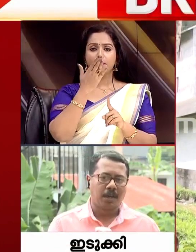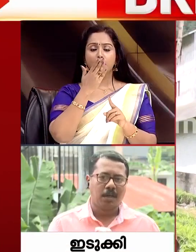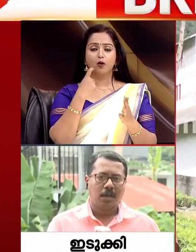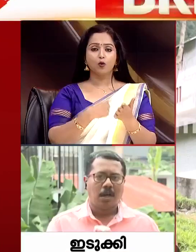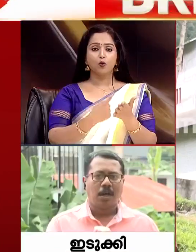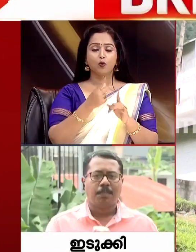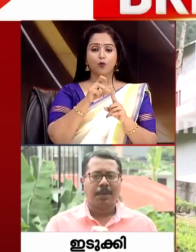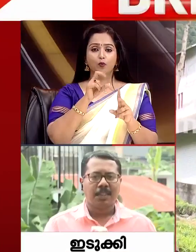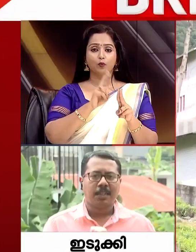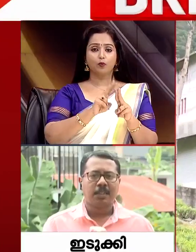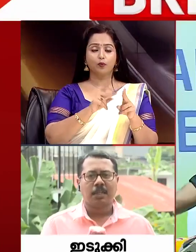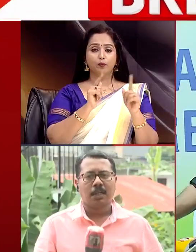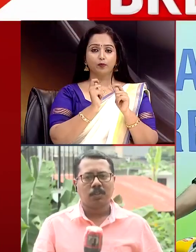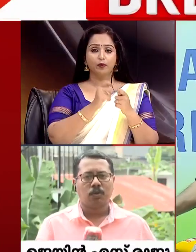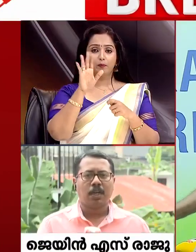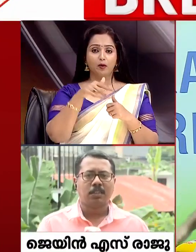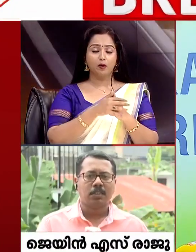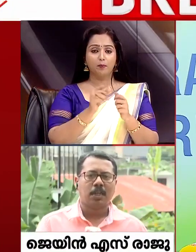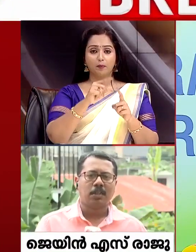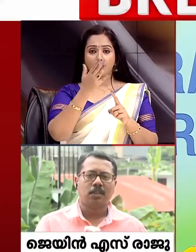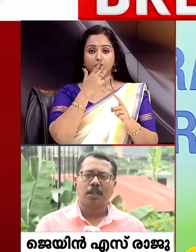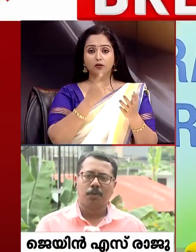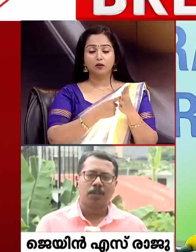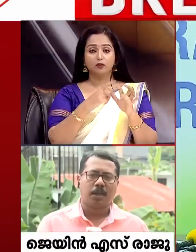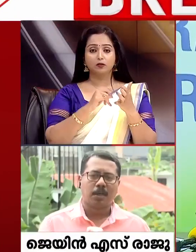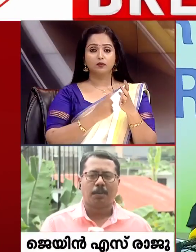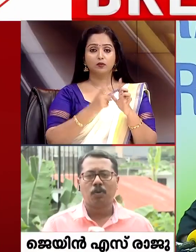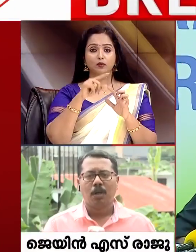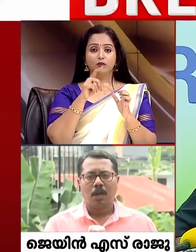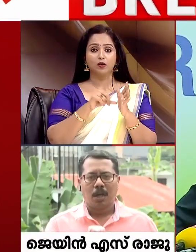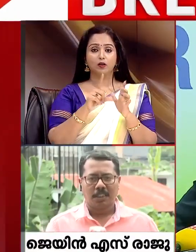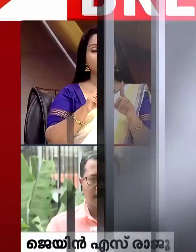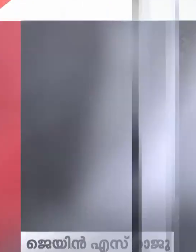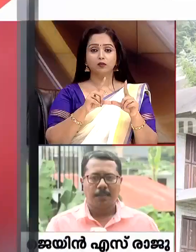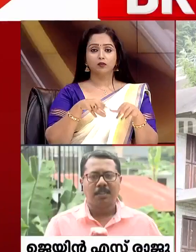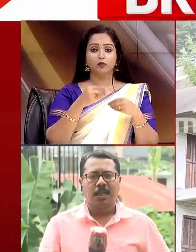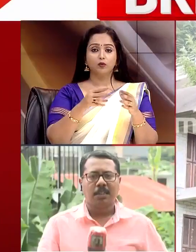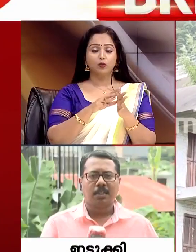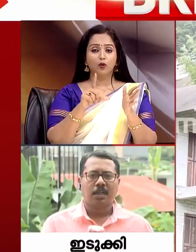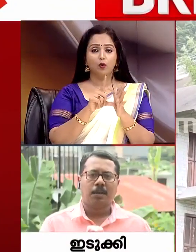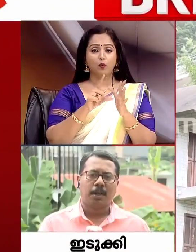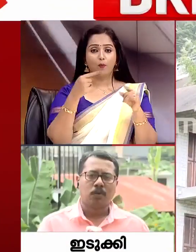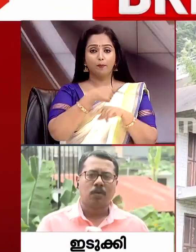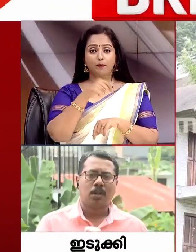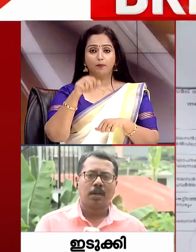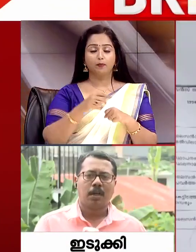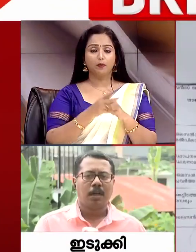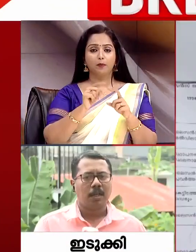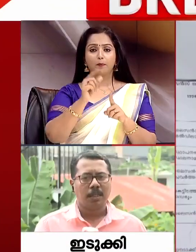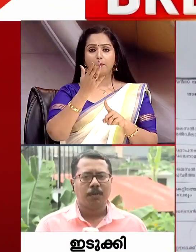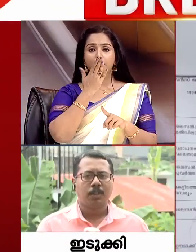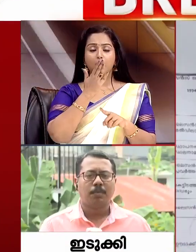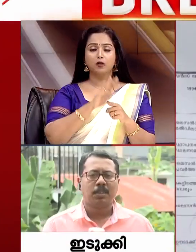ഡി എഫിനാണ്. പഞ്ചായത്ത് റിസോർട്ട് ലൈസൻസ് നൽകിയത് നിയമവിരുദ്ധമായിട്ടാണ്. അപ്പോൾ ചിന്നക്കനാൽ പഞ്ചായത്ത് മാത്യു